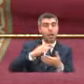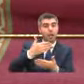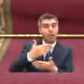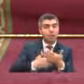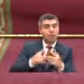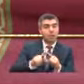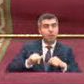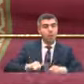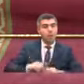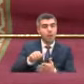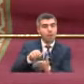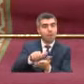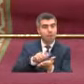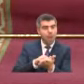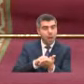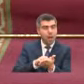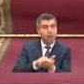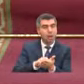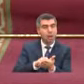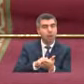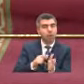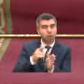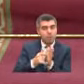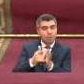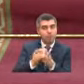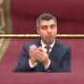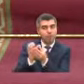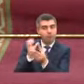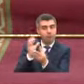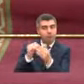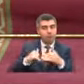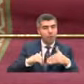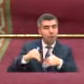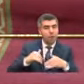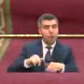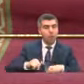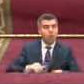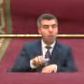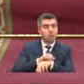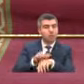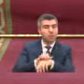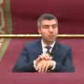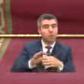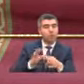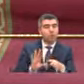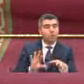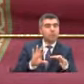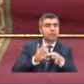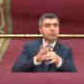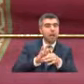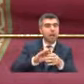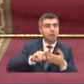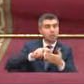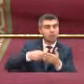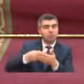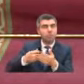الفلاحة والتجهيز وكذلك الداخلية من أجل تكون عندنا اتفاقيات نباشر